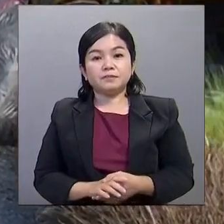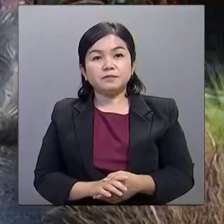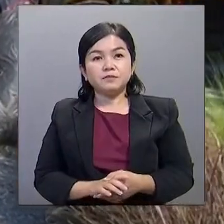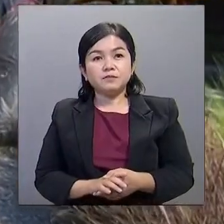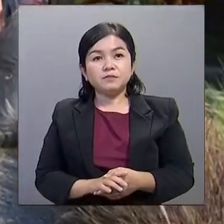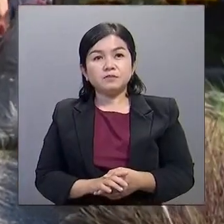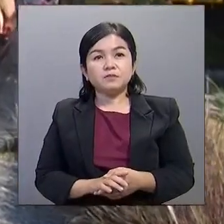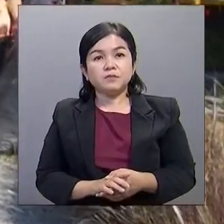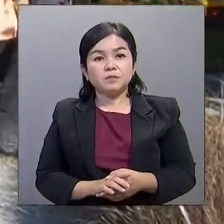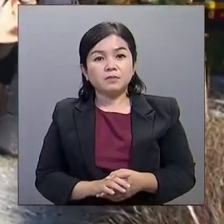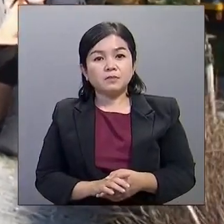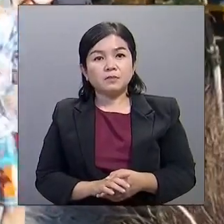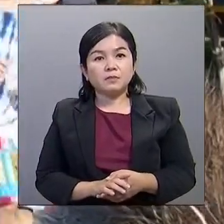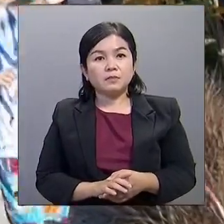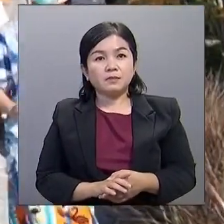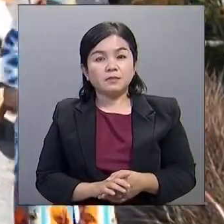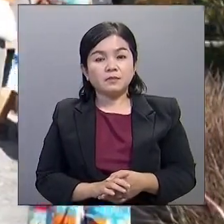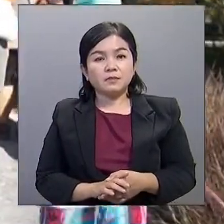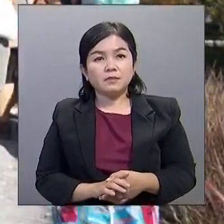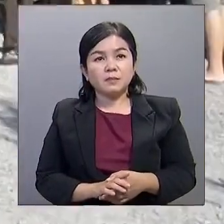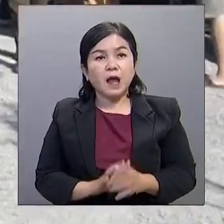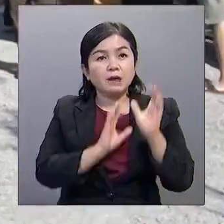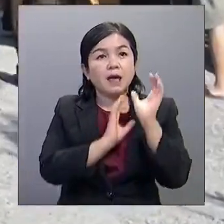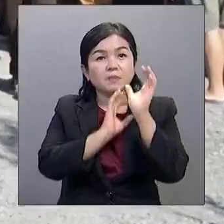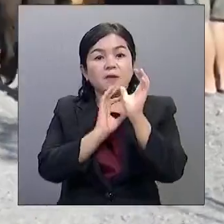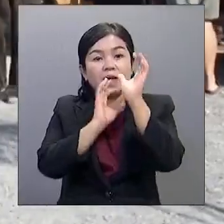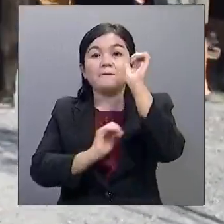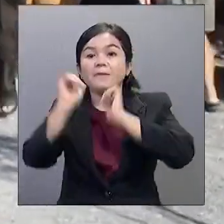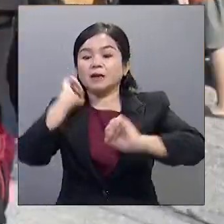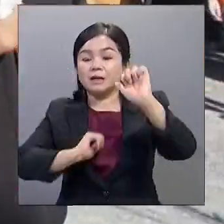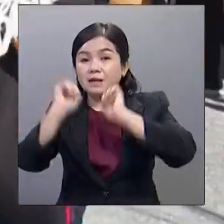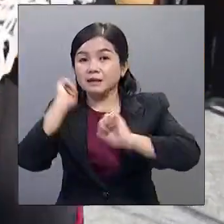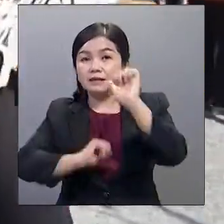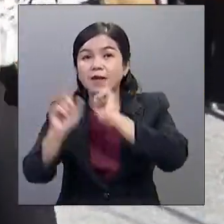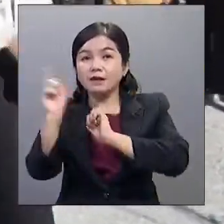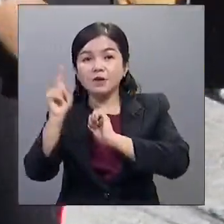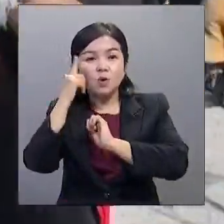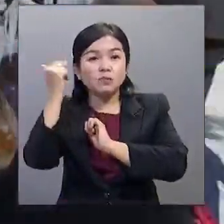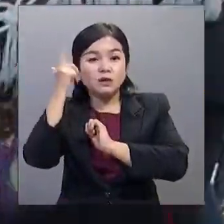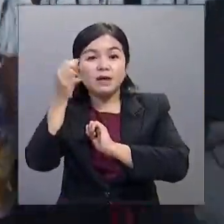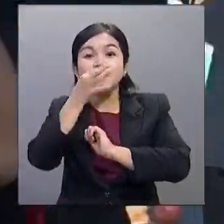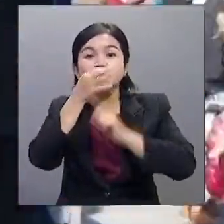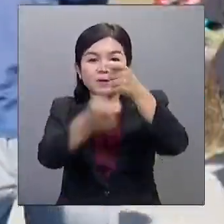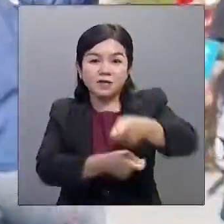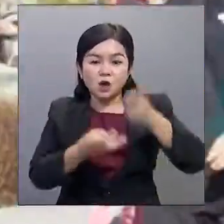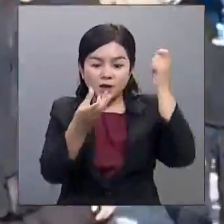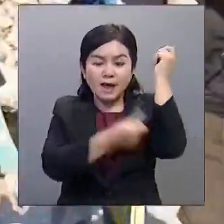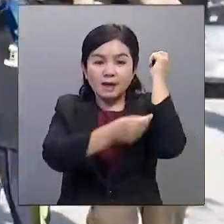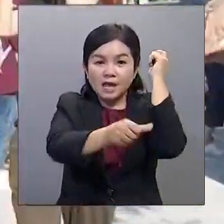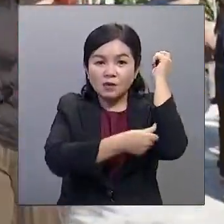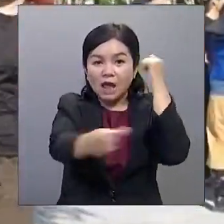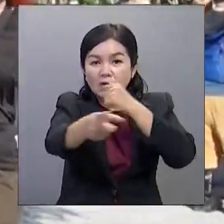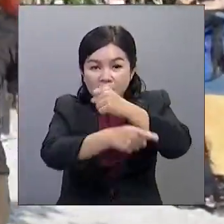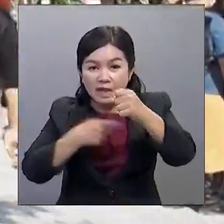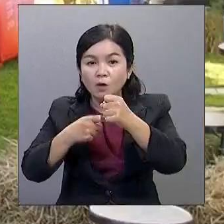ก่อนที่จะไปดูก็ต้องเดินเข้าร้านแล้วก็หามกันไปก่อนไปตั้งโชว์นะครับหุ่นไล่กานั้นเป็นภูมิปัญญาของเกษตรกรครับที่สร้างมันขึ้นมาเ